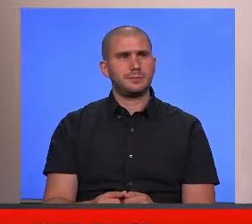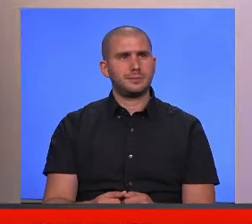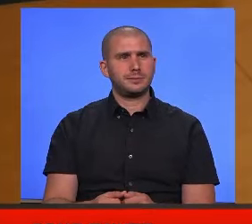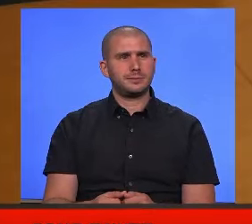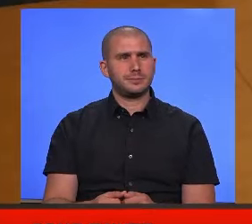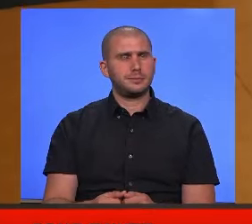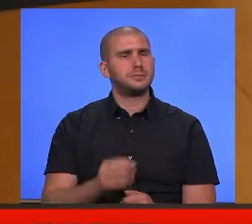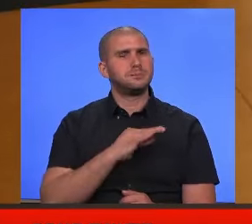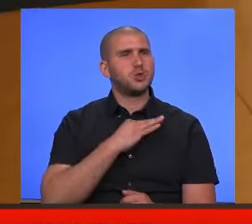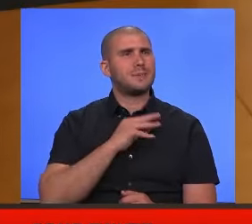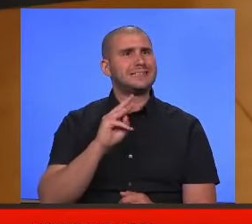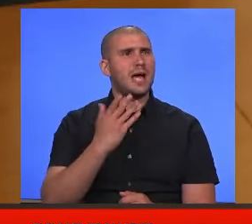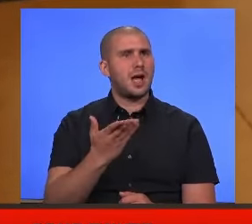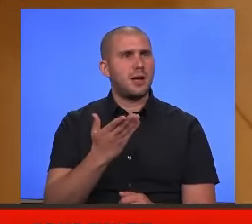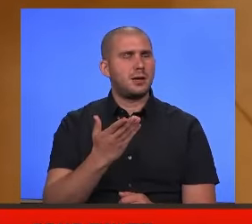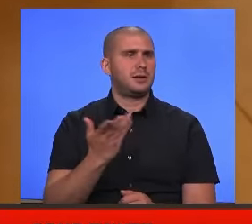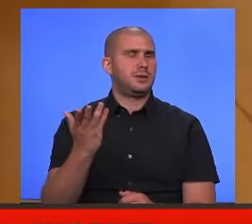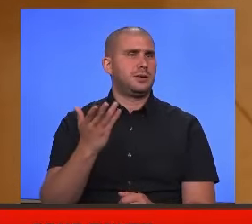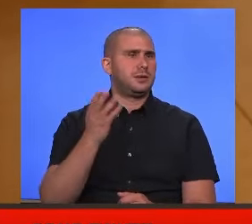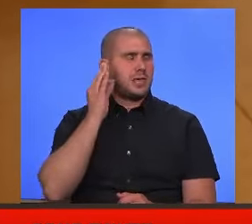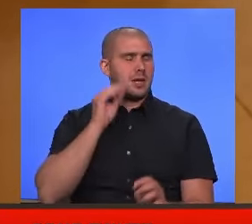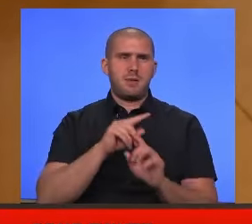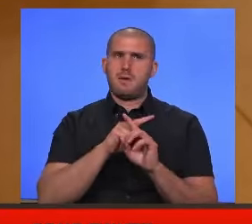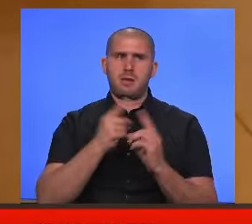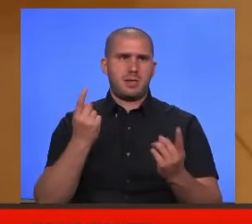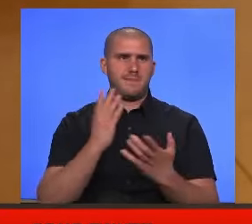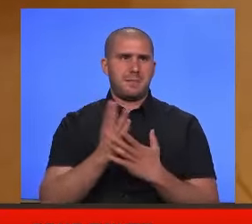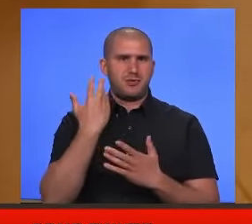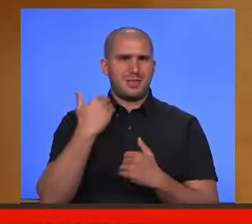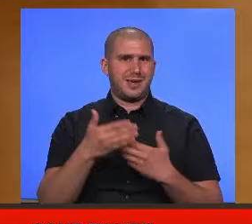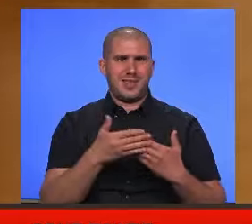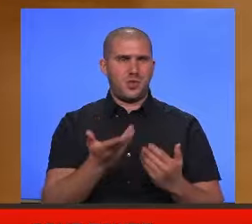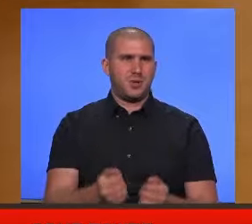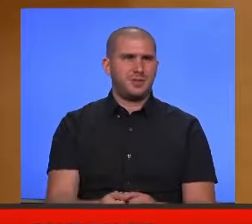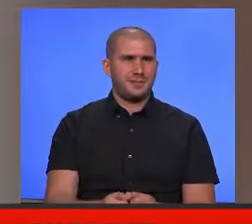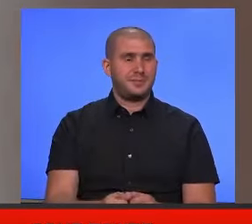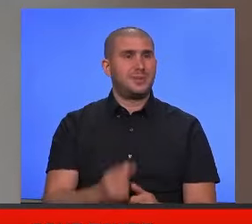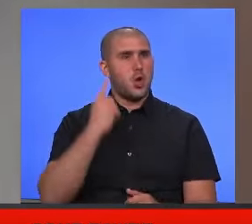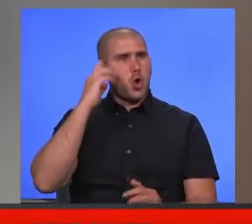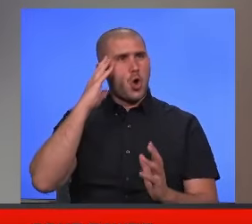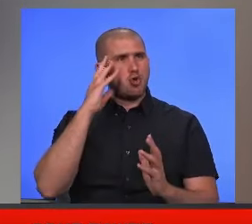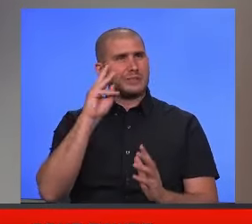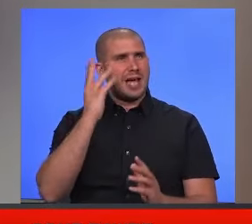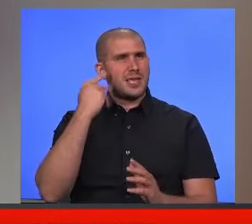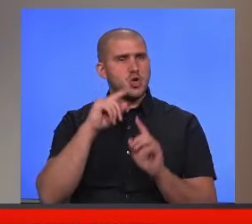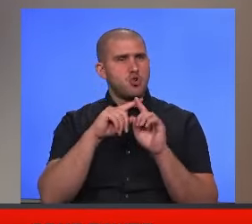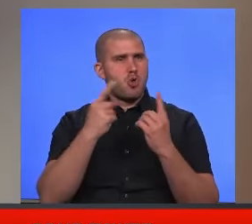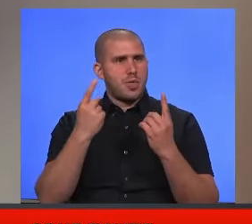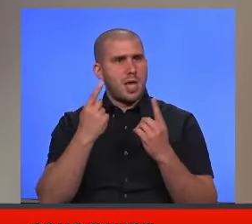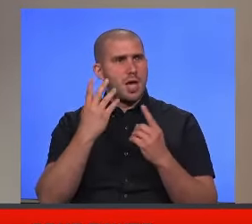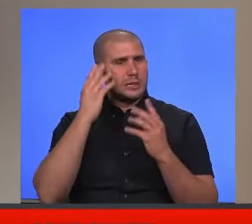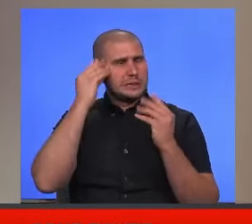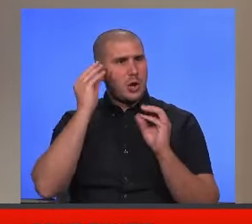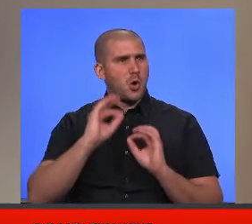מה שלום שרה? וואה, היא ילדה אחרת מה שהייתה בתור תינוקת. צורת הראש של שרה הייתה שונה ולא היו לה